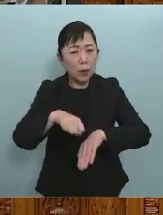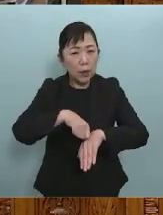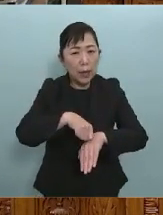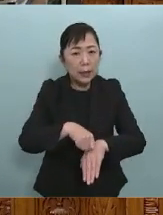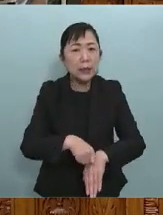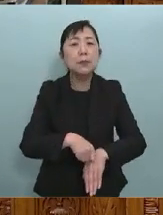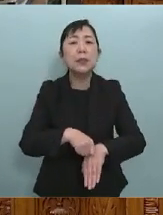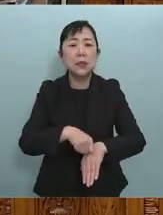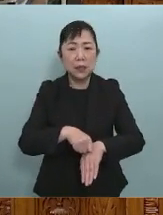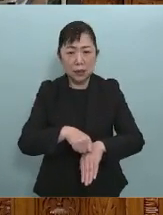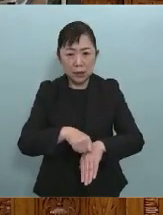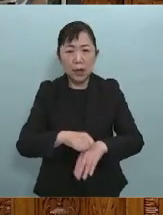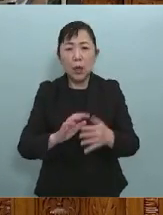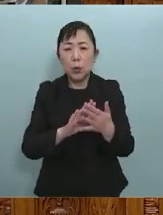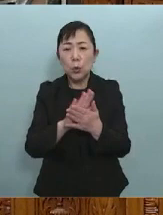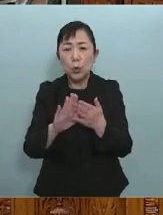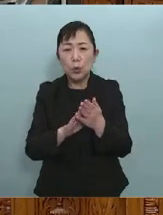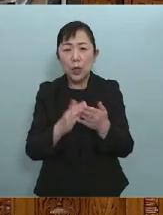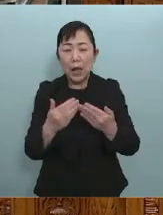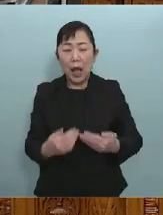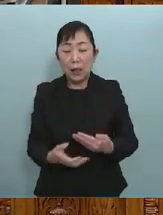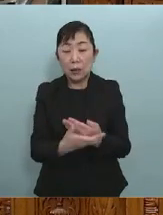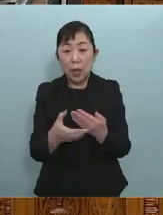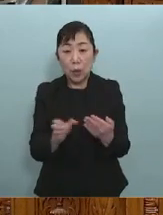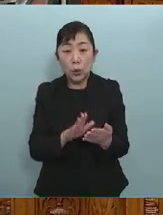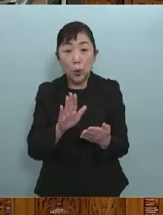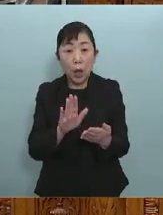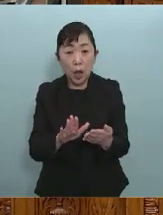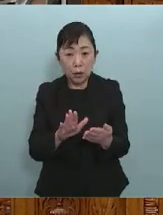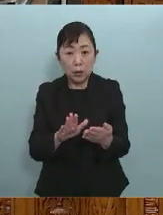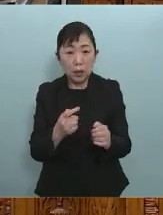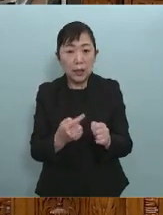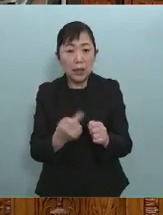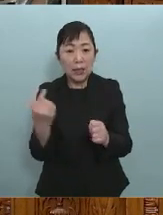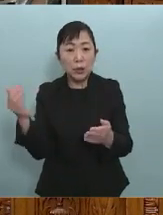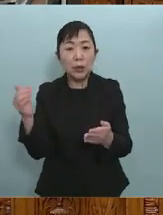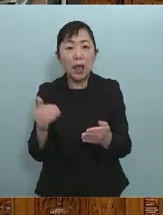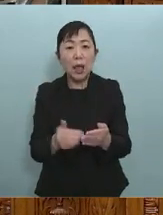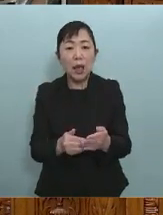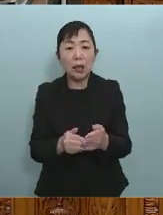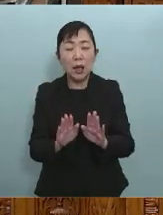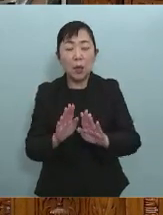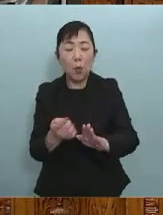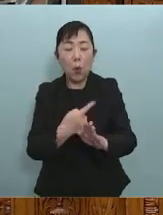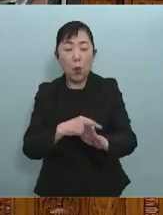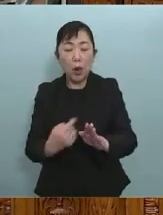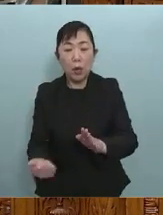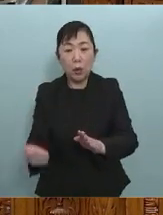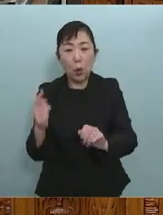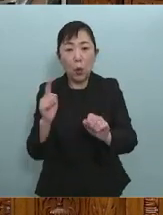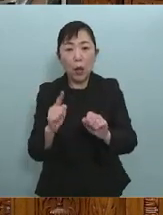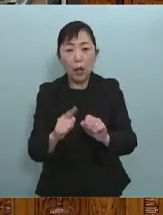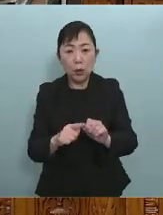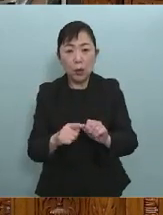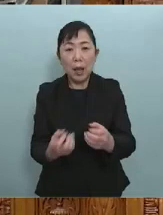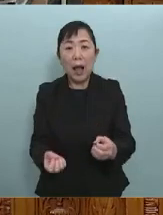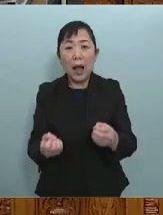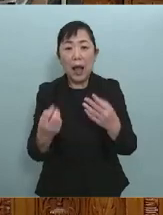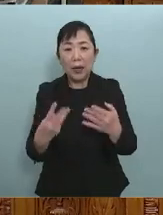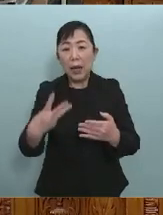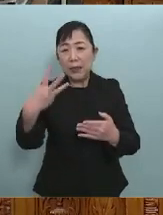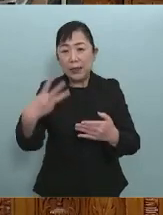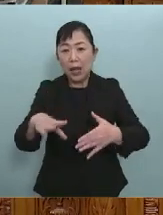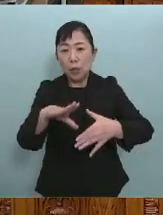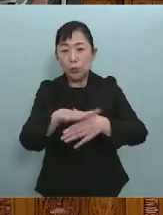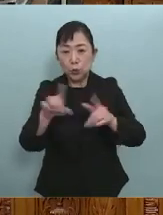安全保障環境を踏まええ昨年末に防衛力の抜本的強化のための新たな3文書